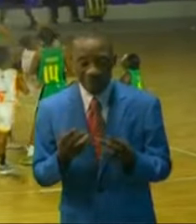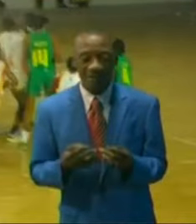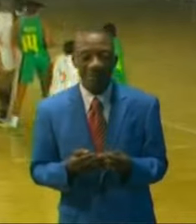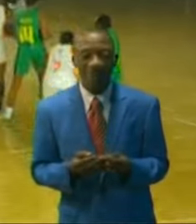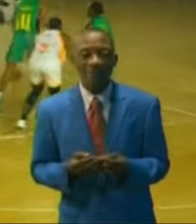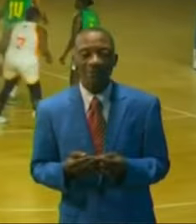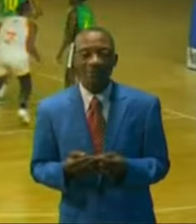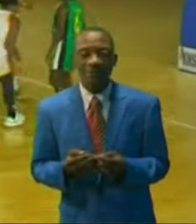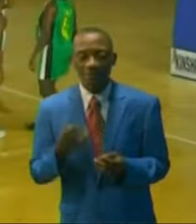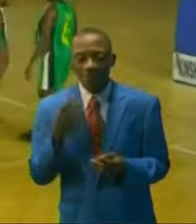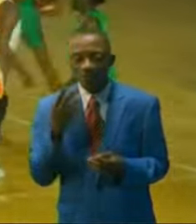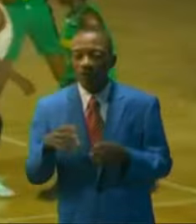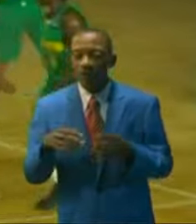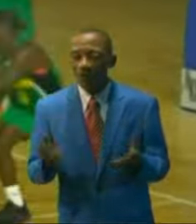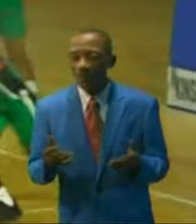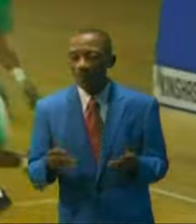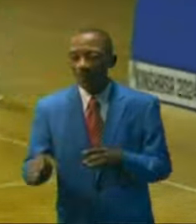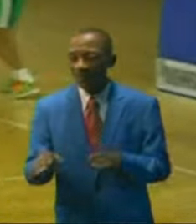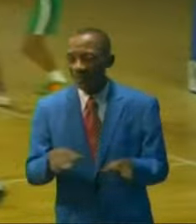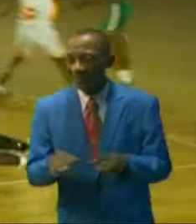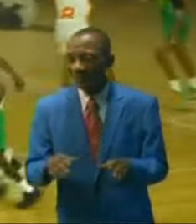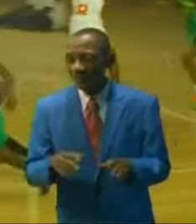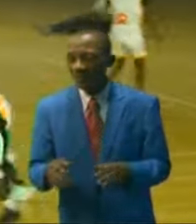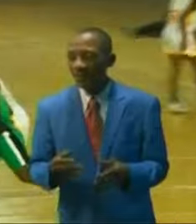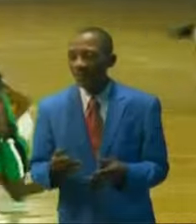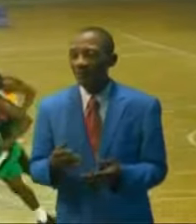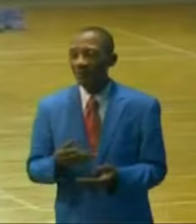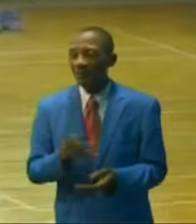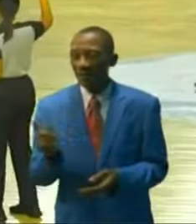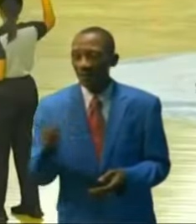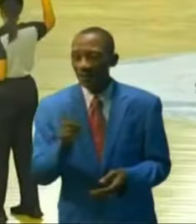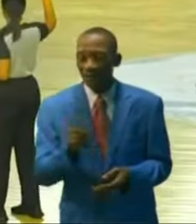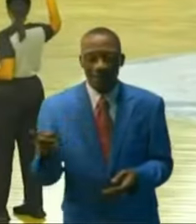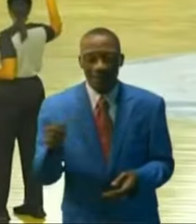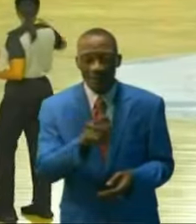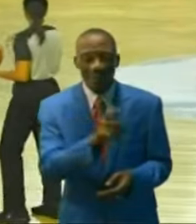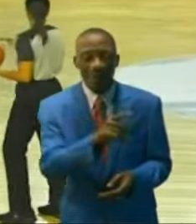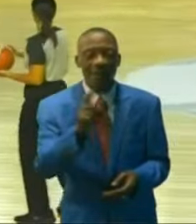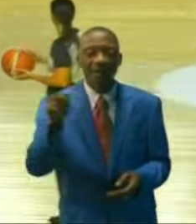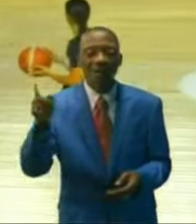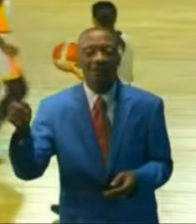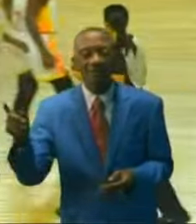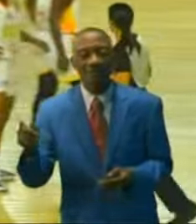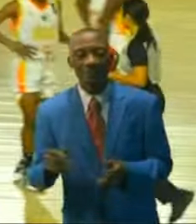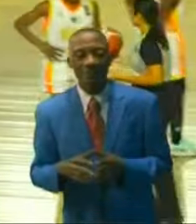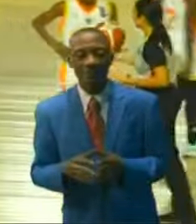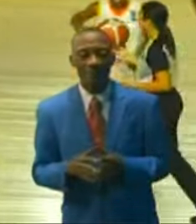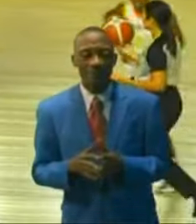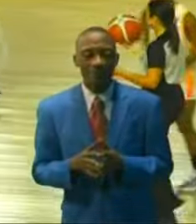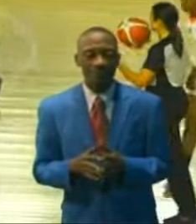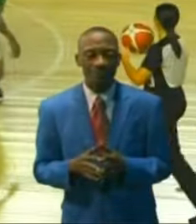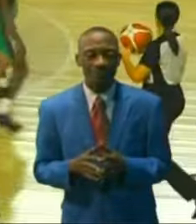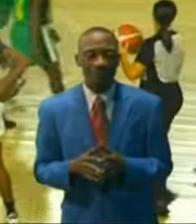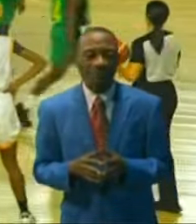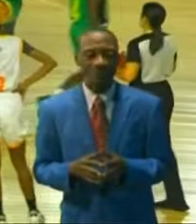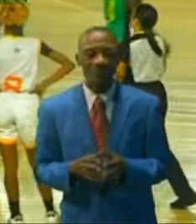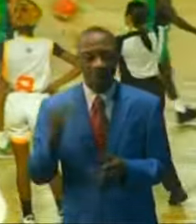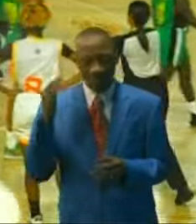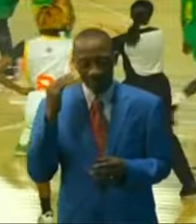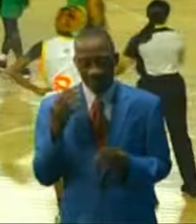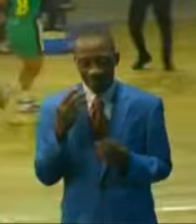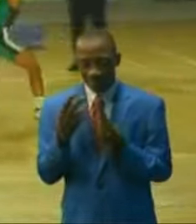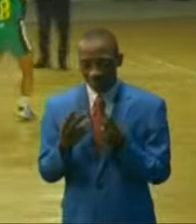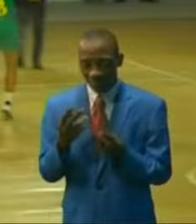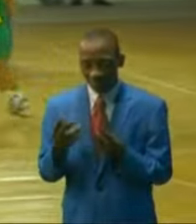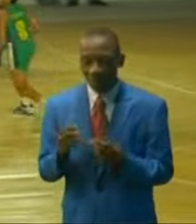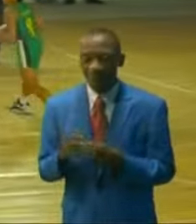tous les cartons. Le premier sur la note des 17 contre 6 et le deuxième, 43 points avant 6, synonyme de la fin de la première partie. En seconde période,